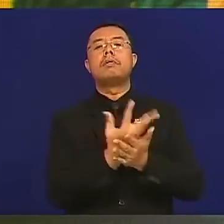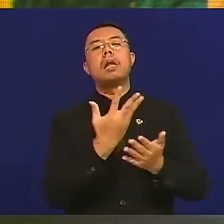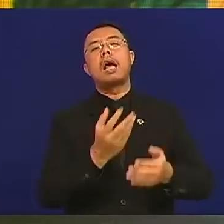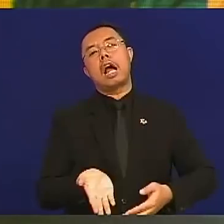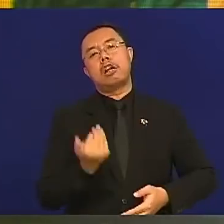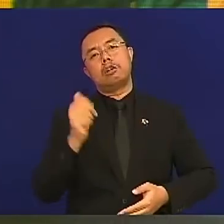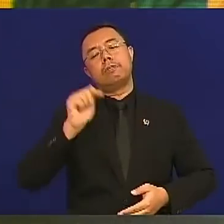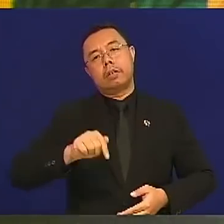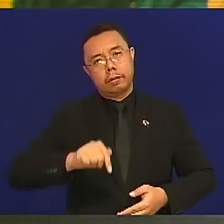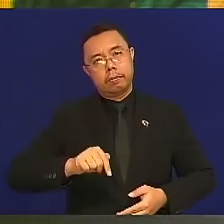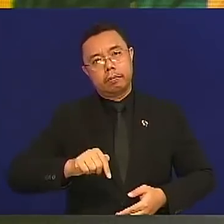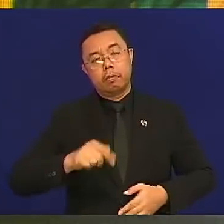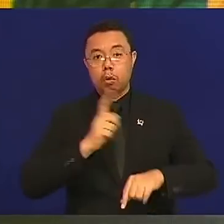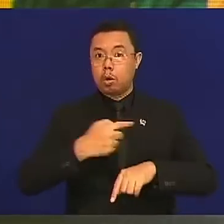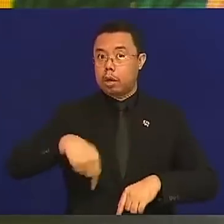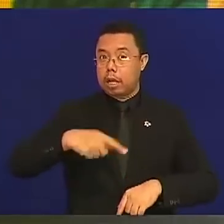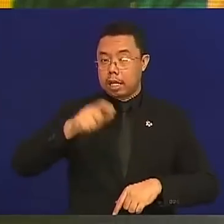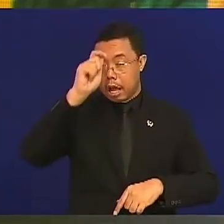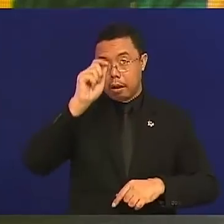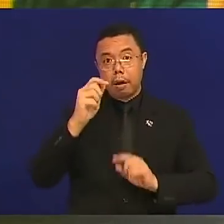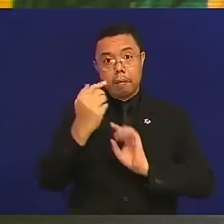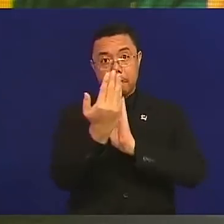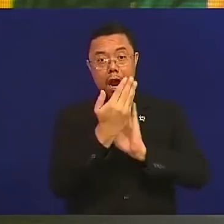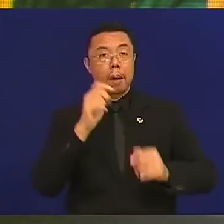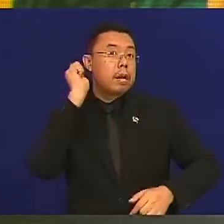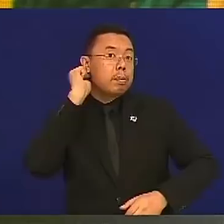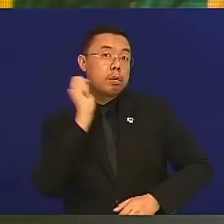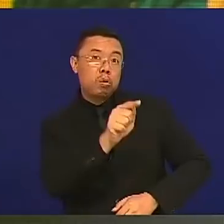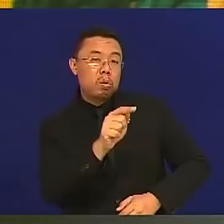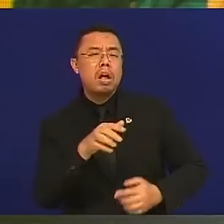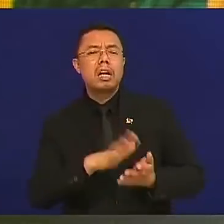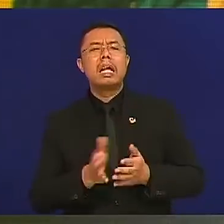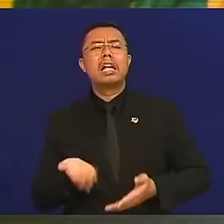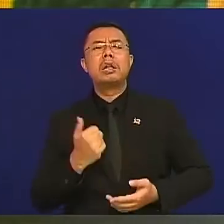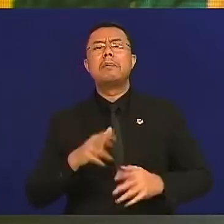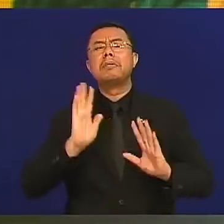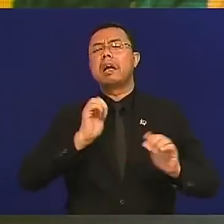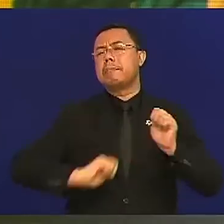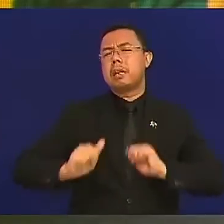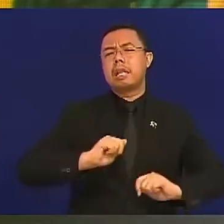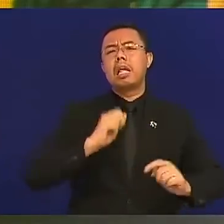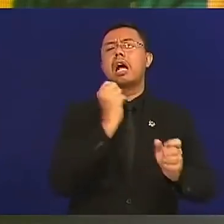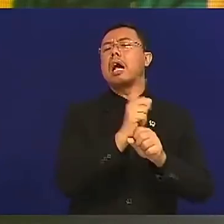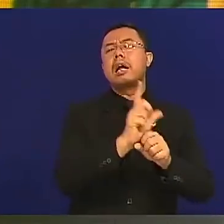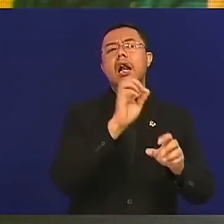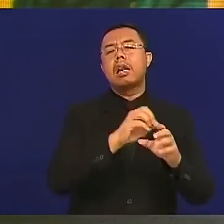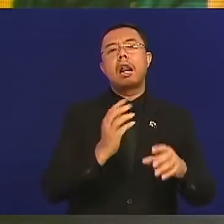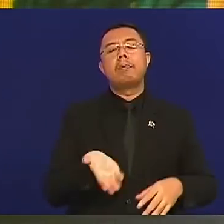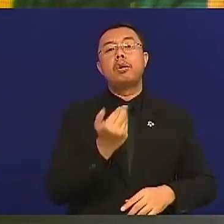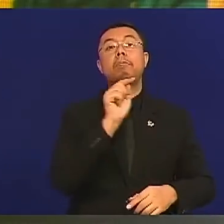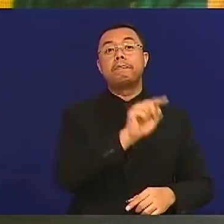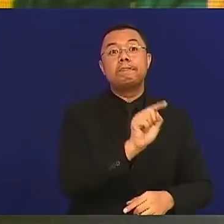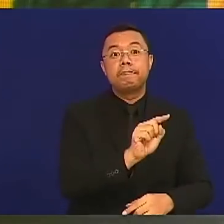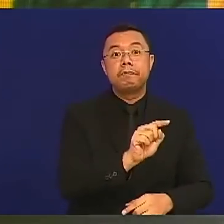ini. Ketika kita menghadapi ibu-ibu yang hidupnya menderita, yang gagal dalam kehidupan